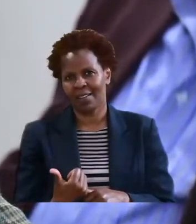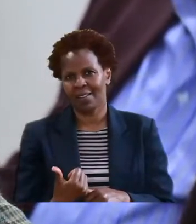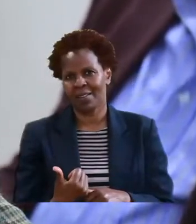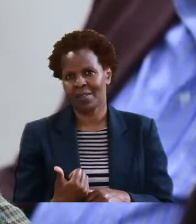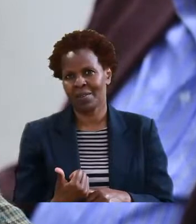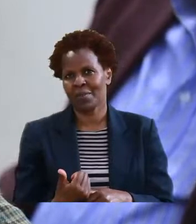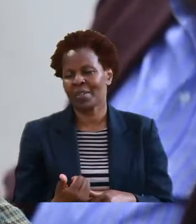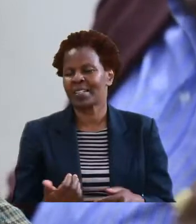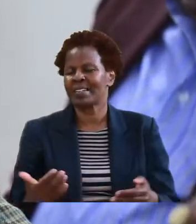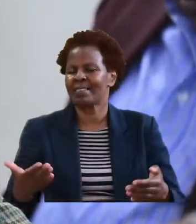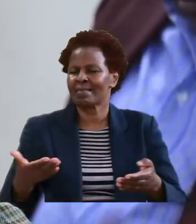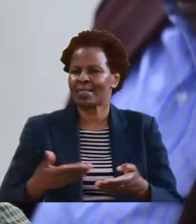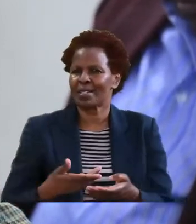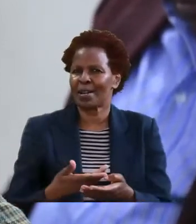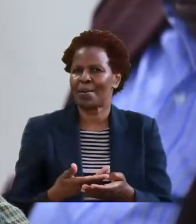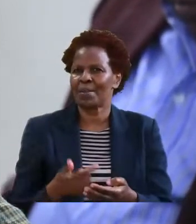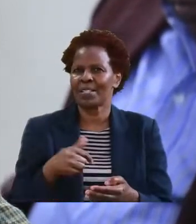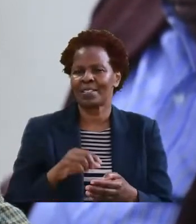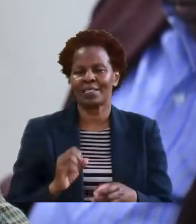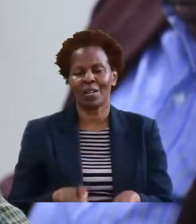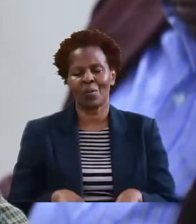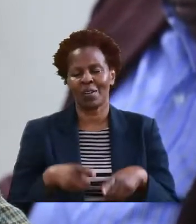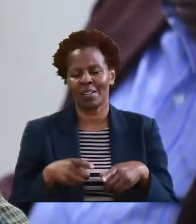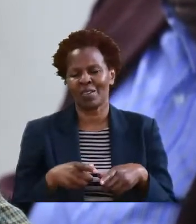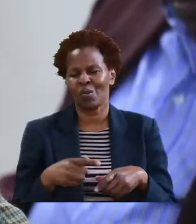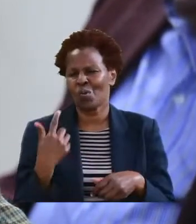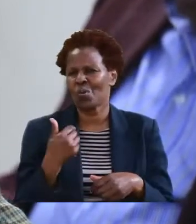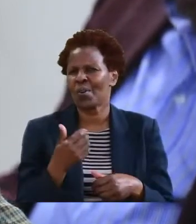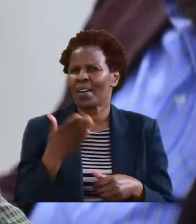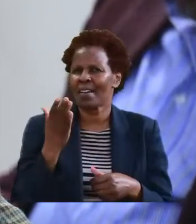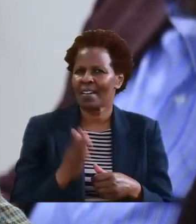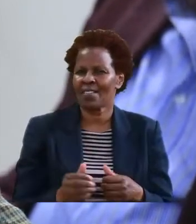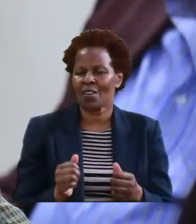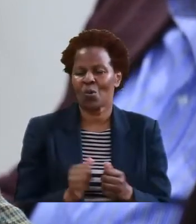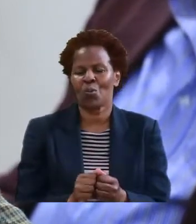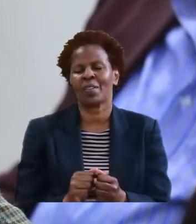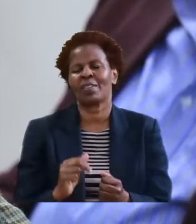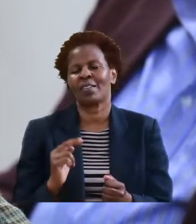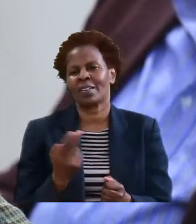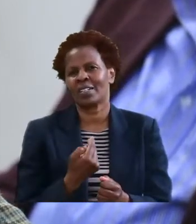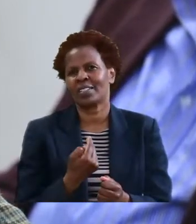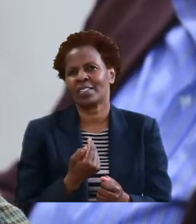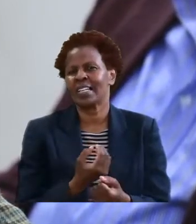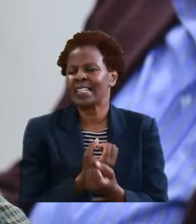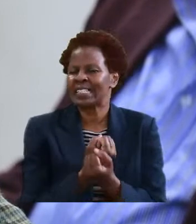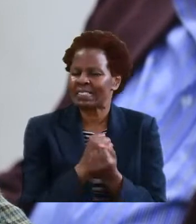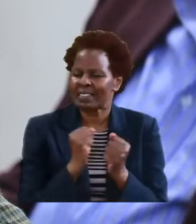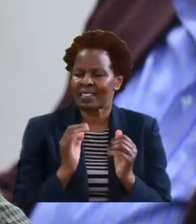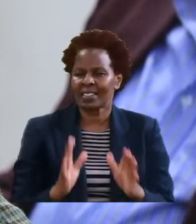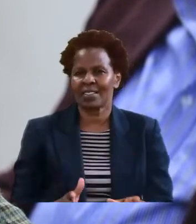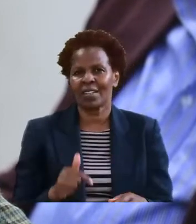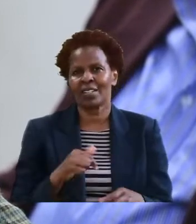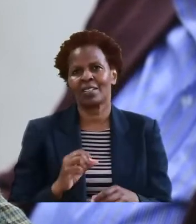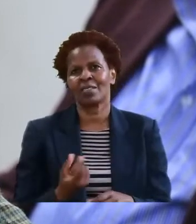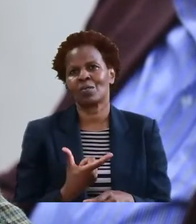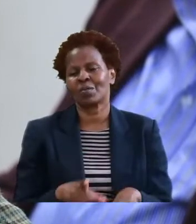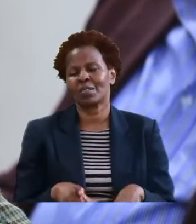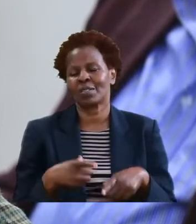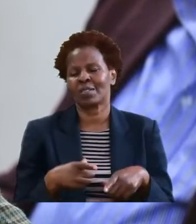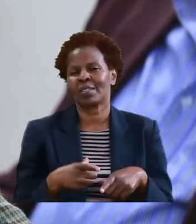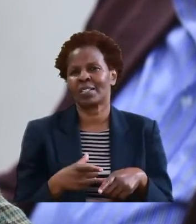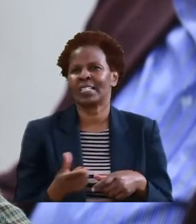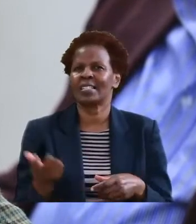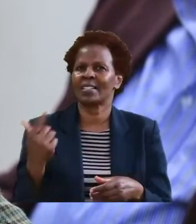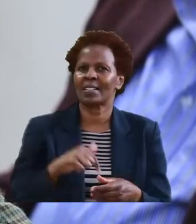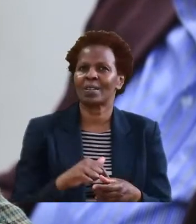ambaye katika hali yote yuko pamoja nasi. Na yeye pia ni mwokozi wetu. He came to save us kutoka